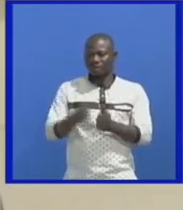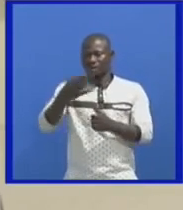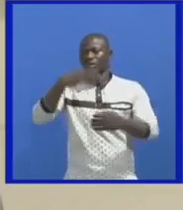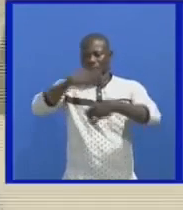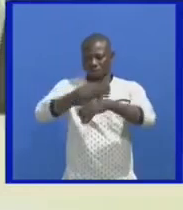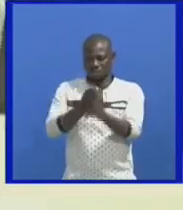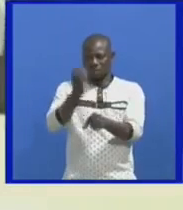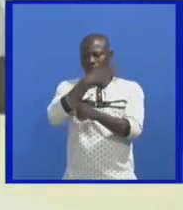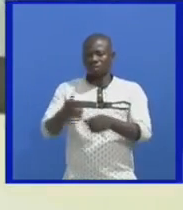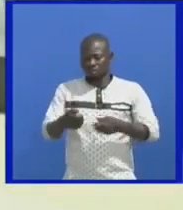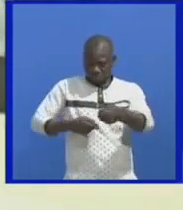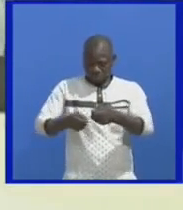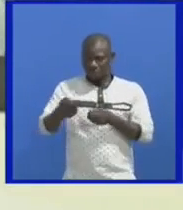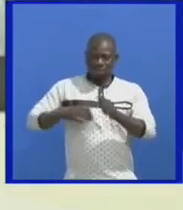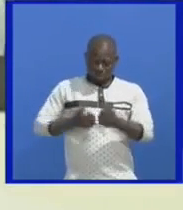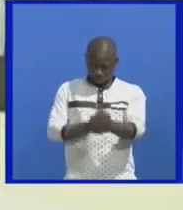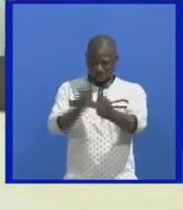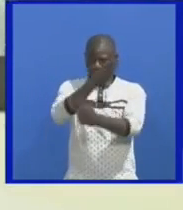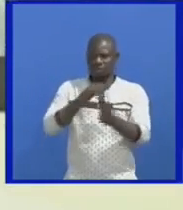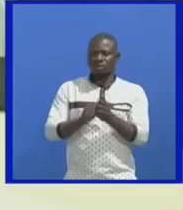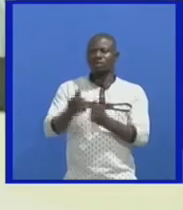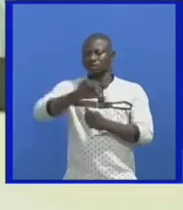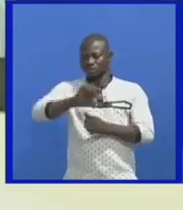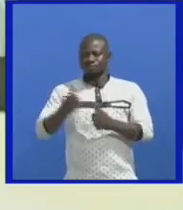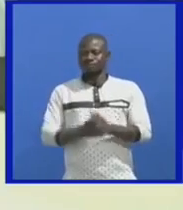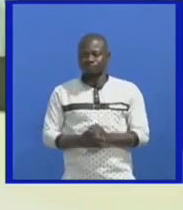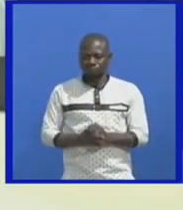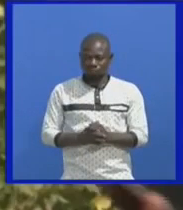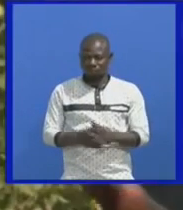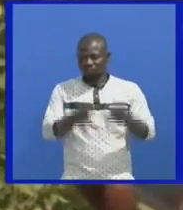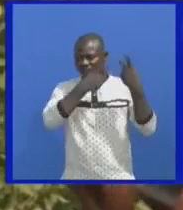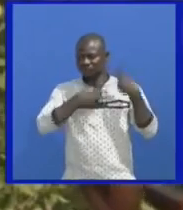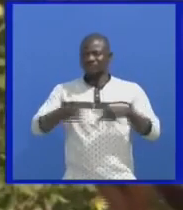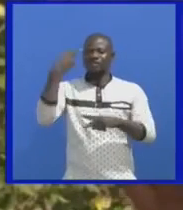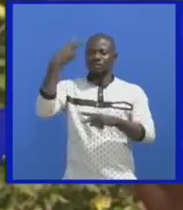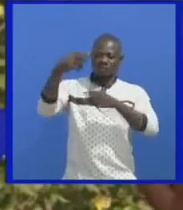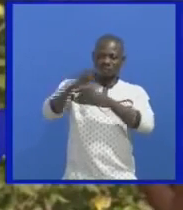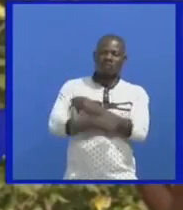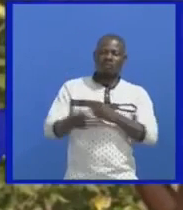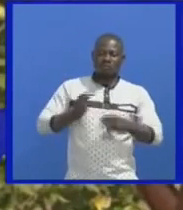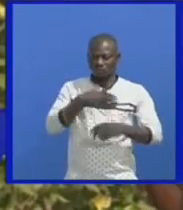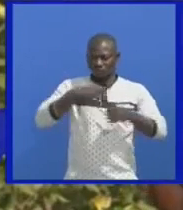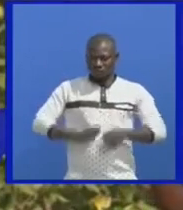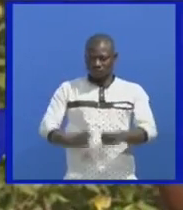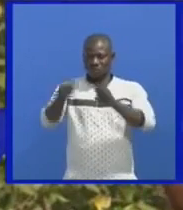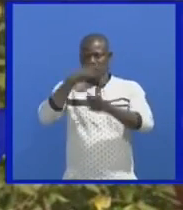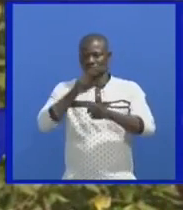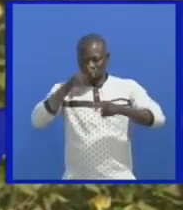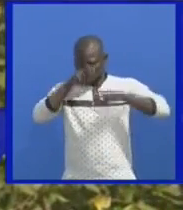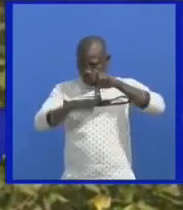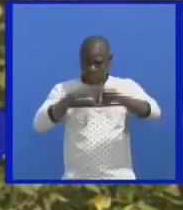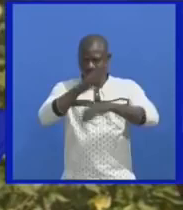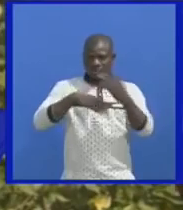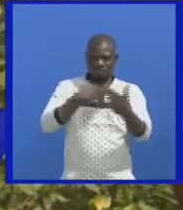suivi des alternatives éducatives. Pendant ces deux jours, nous allons essayer donc d'examiner tous les documents qui ont